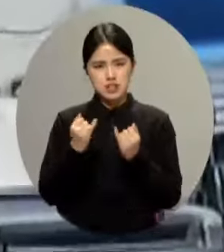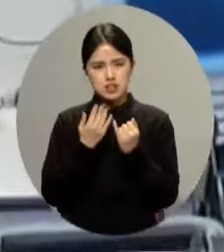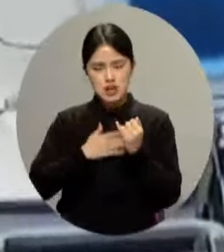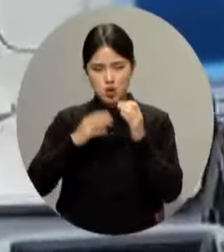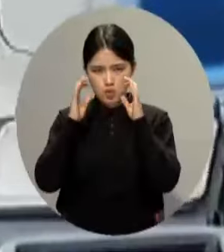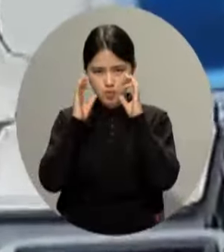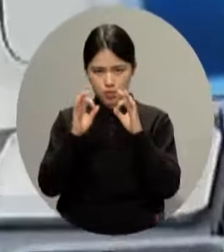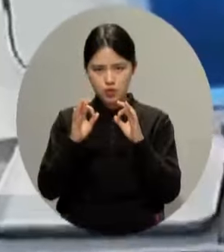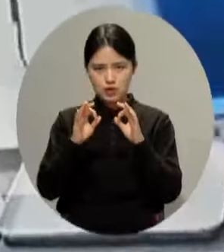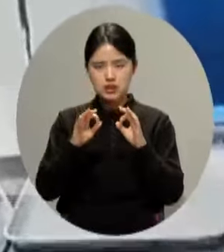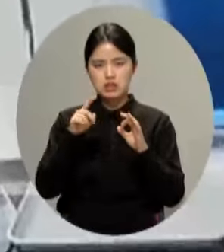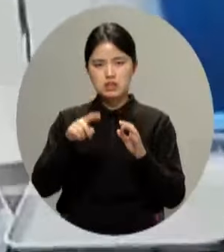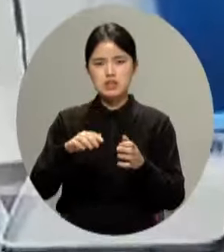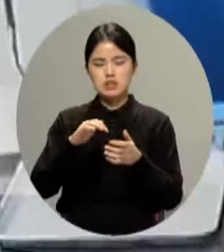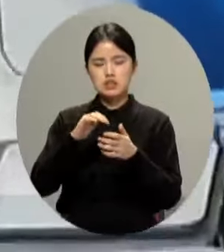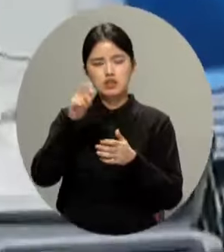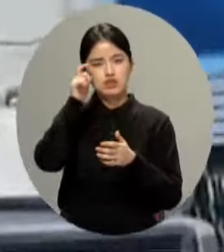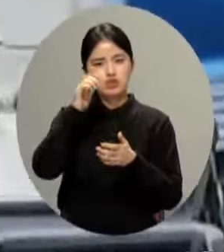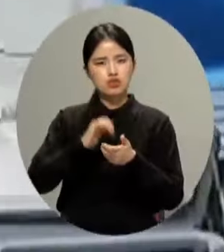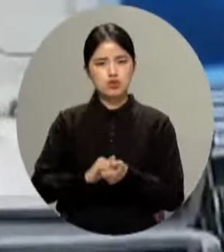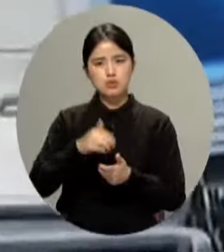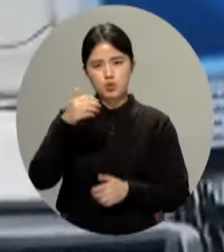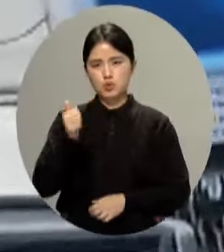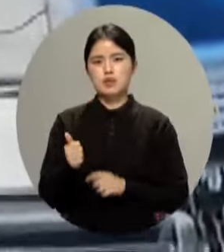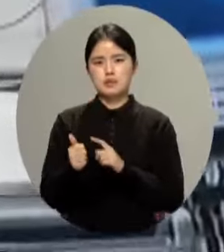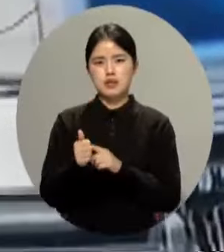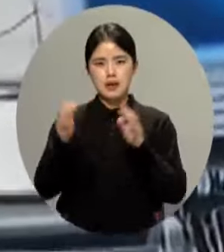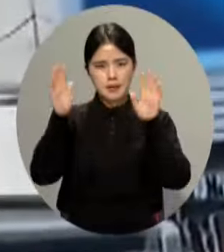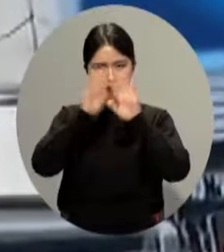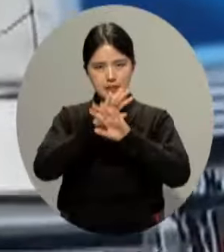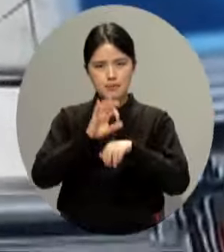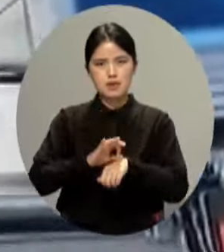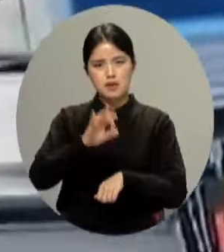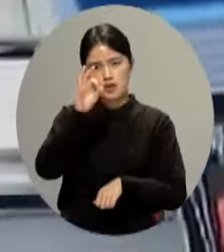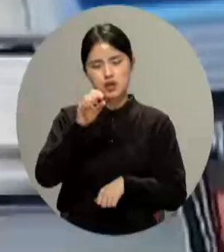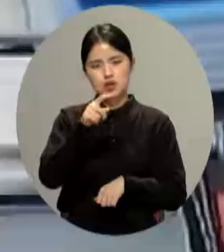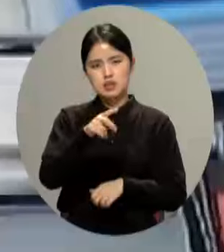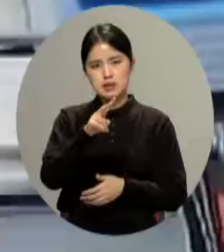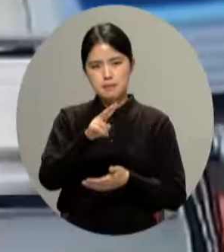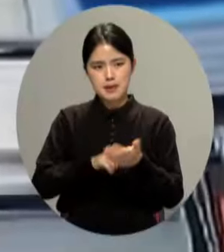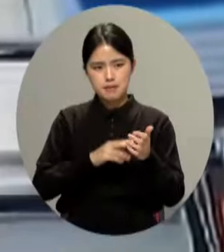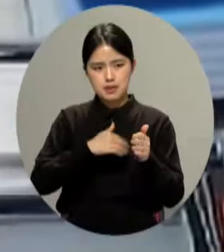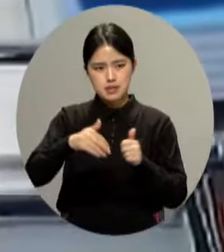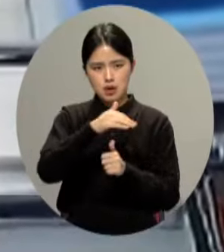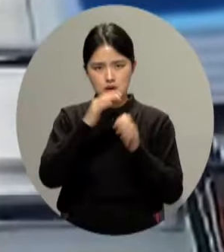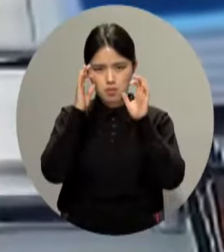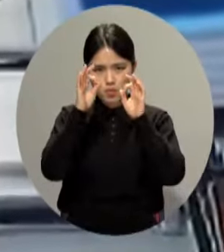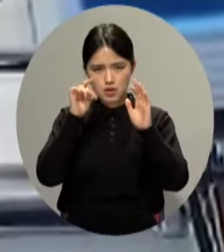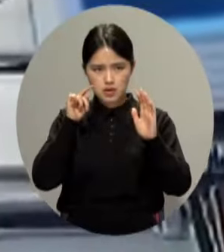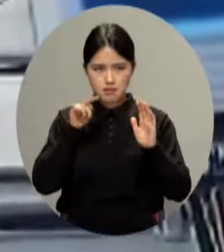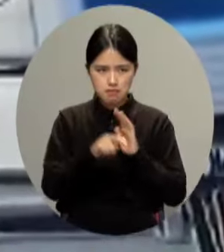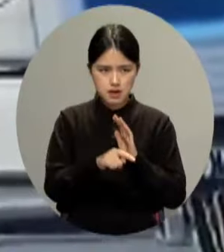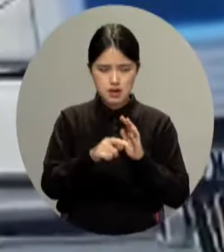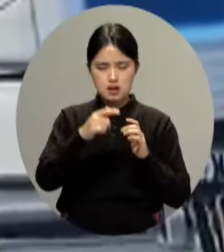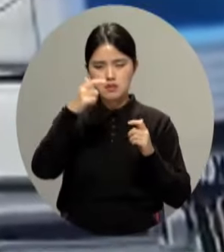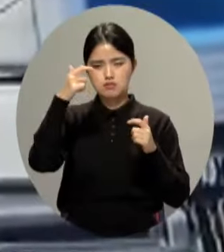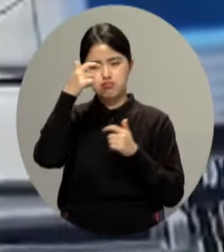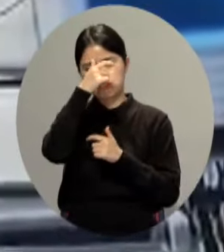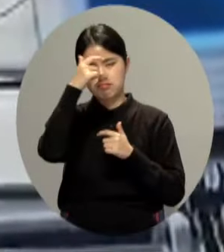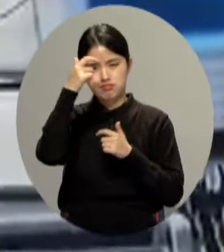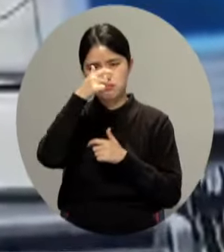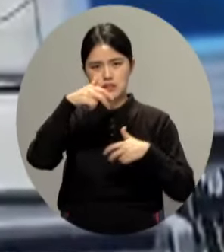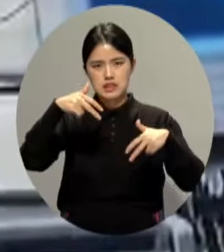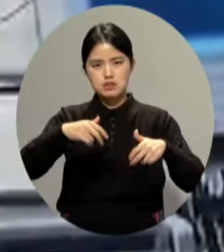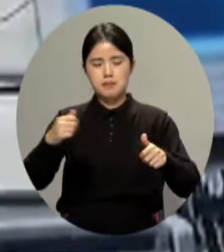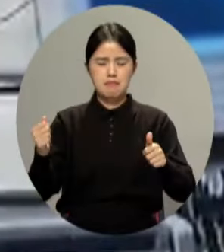보니 순정축협 조합장으로 밤 10시에 판매장 영업 상황을 확인하겠다며 찾아와 음주상태로 직원을